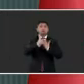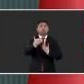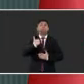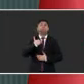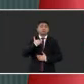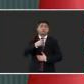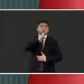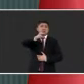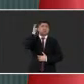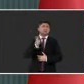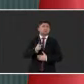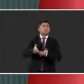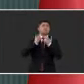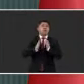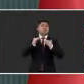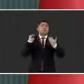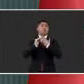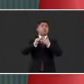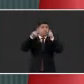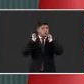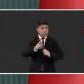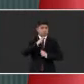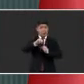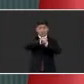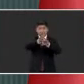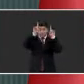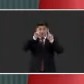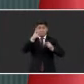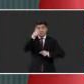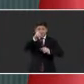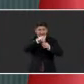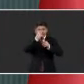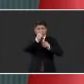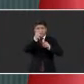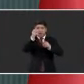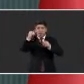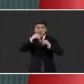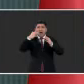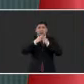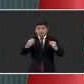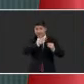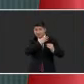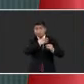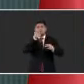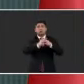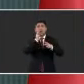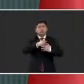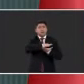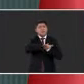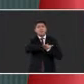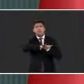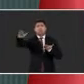ve kararlılıkla uygulayarak salgının ilk aylarındaki kayıpları hızla telafi